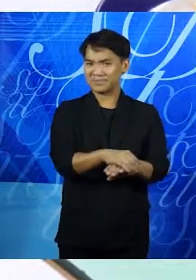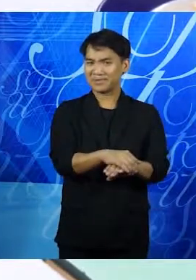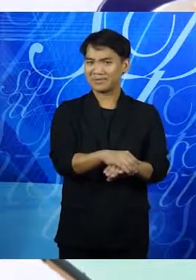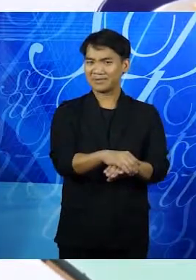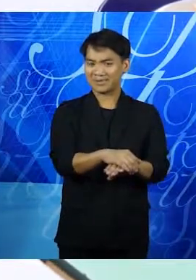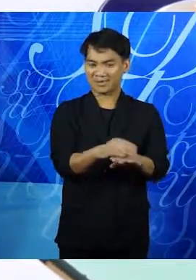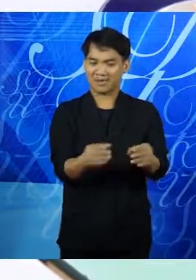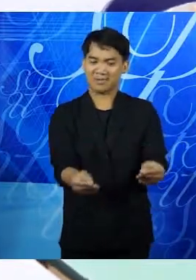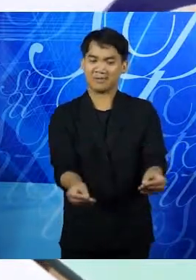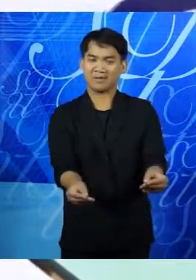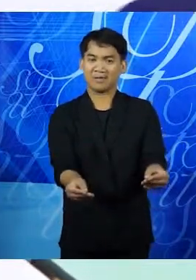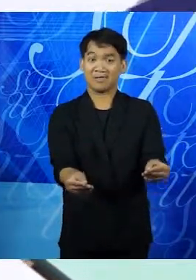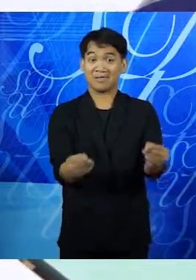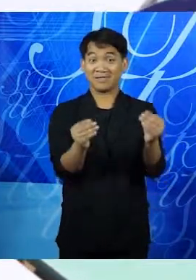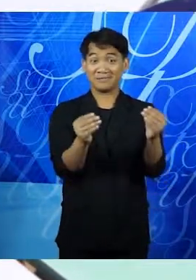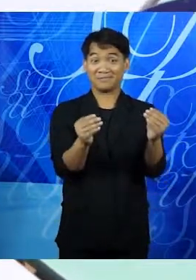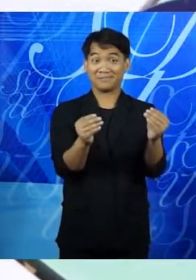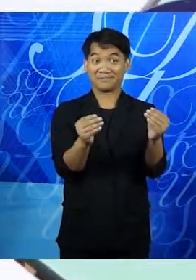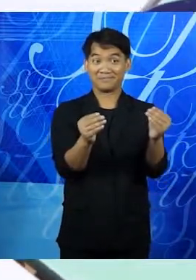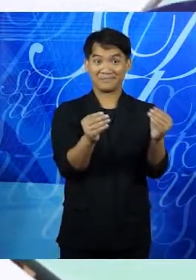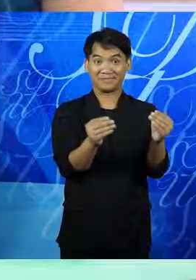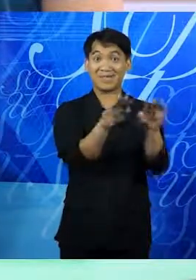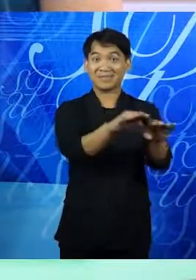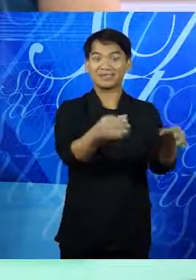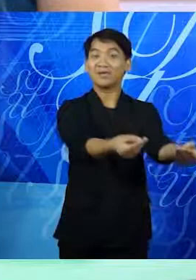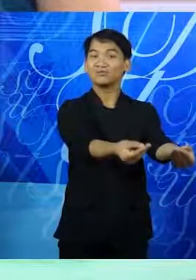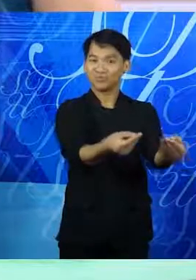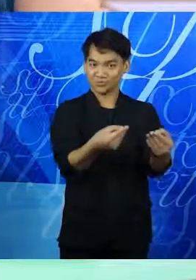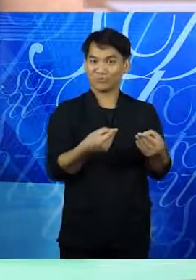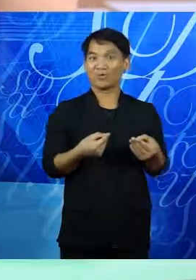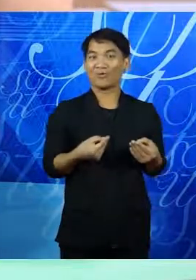ให้หยิบแผ่นประโยคขึ้นมาแล้วส่งให้